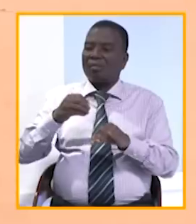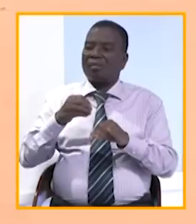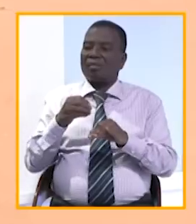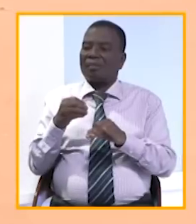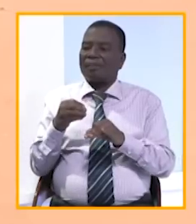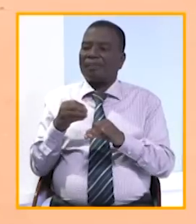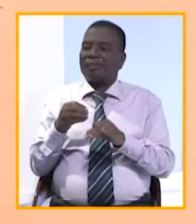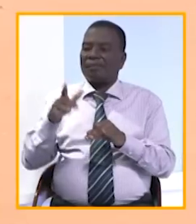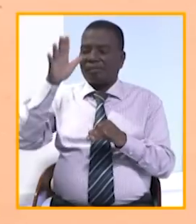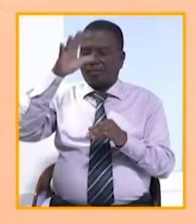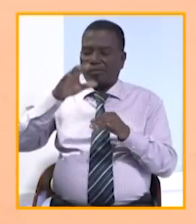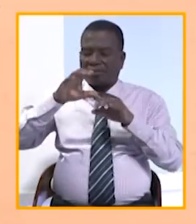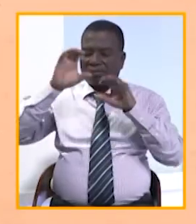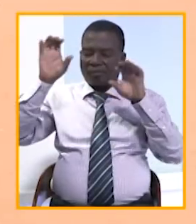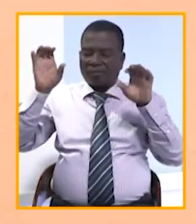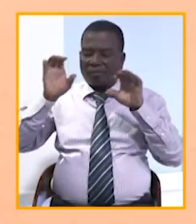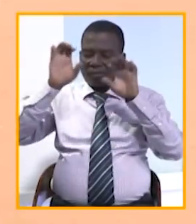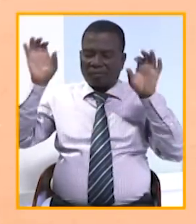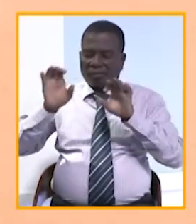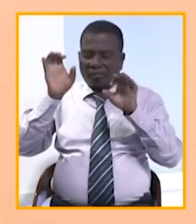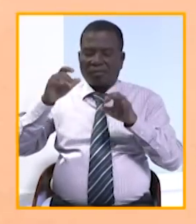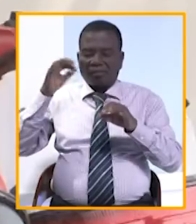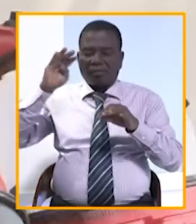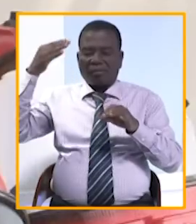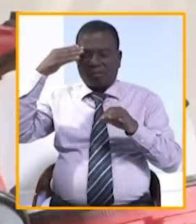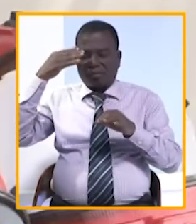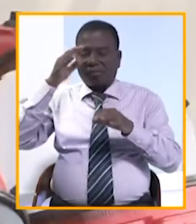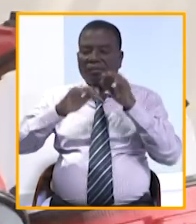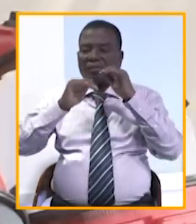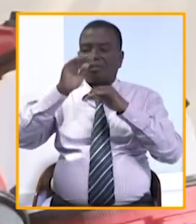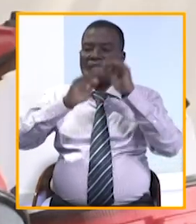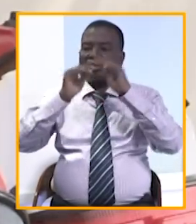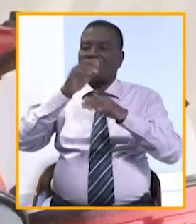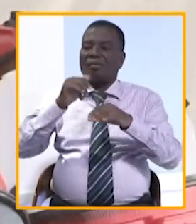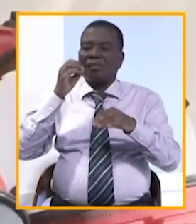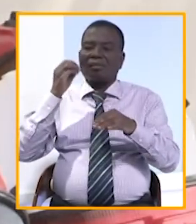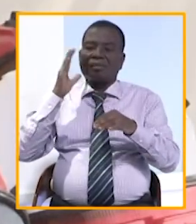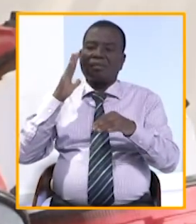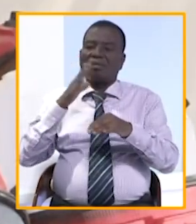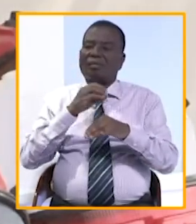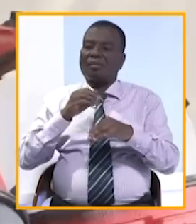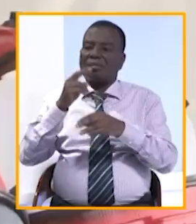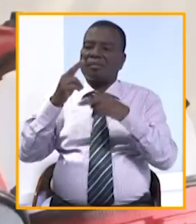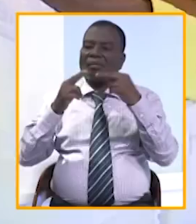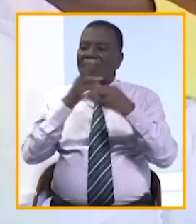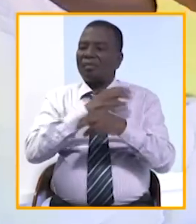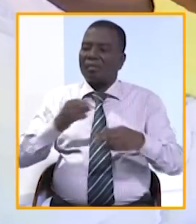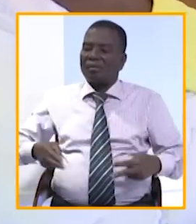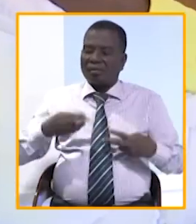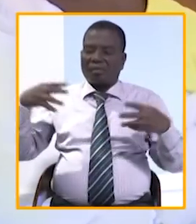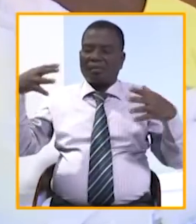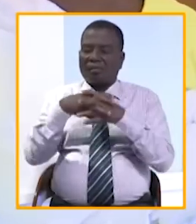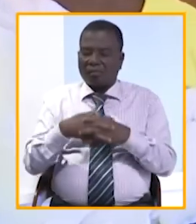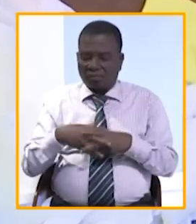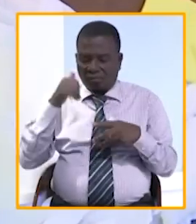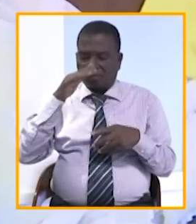faire. Parrain de la cérémonie, le ministre de la Construction, du Logement et de l'Urbanisme, Bruno Nabagné-Koné, salue l'union